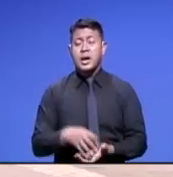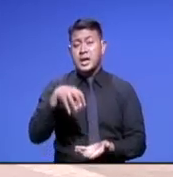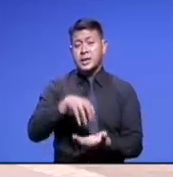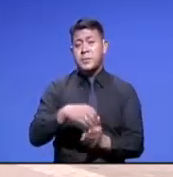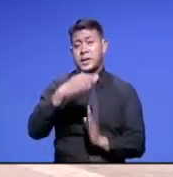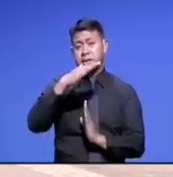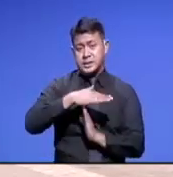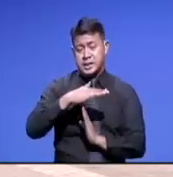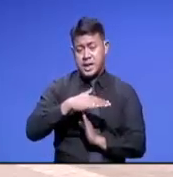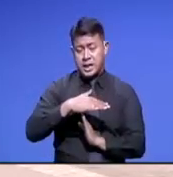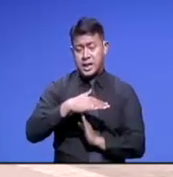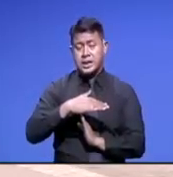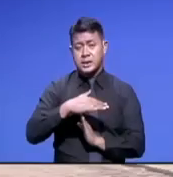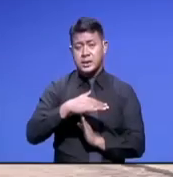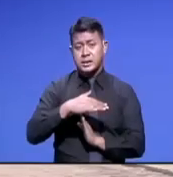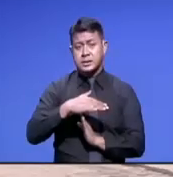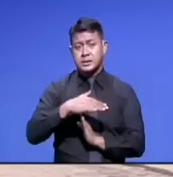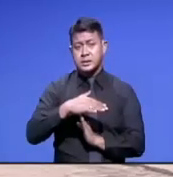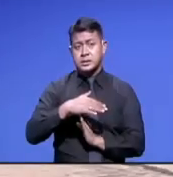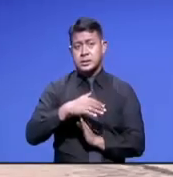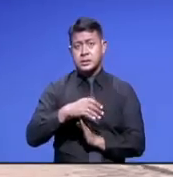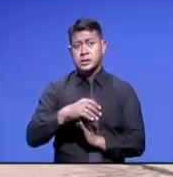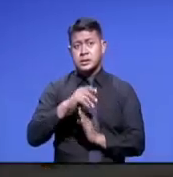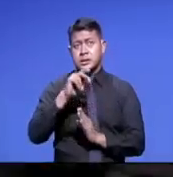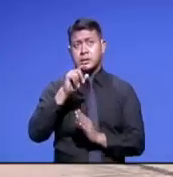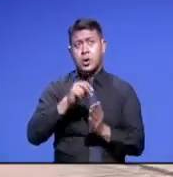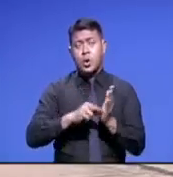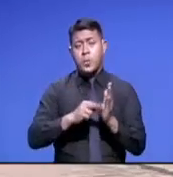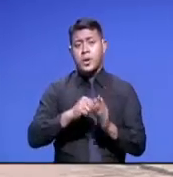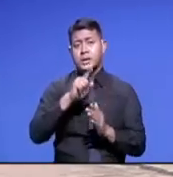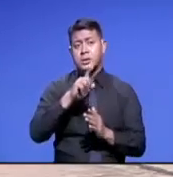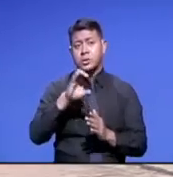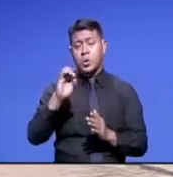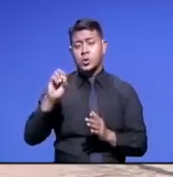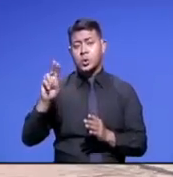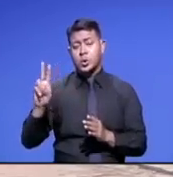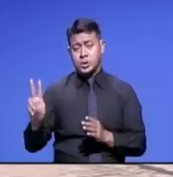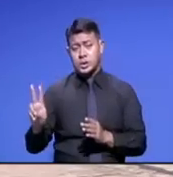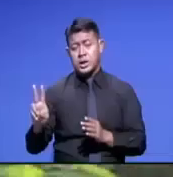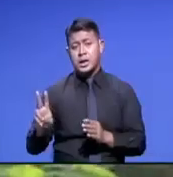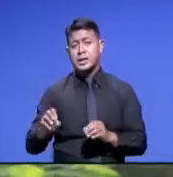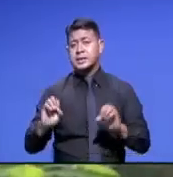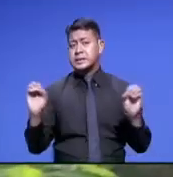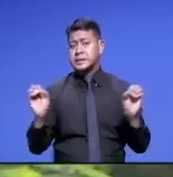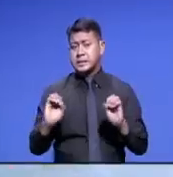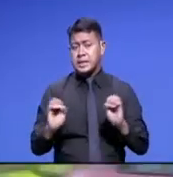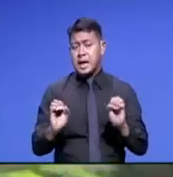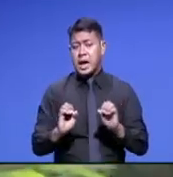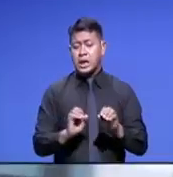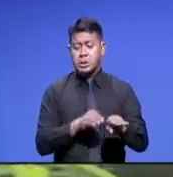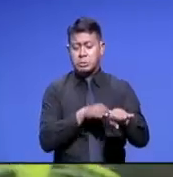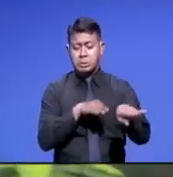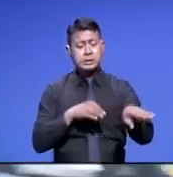ini tepatnya di mana lokasi saya melaporkan, yaitu di rest area 102, kilometer 102. Di sini tidak terjadi penumpukan